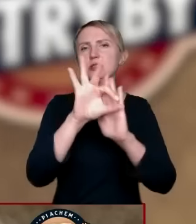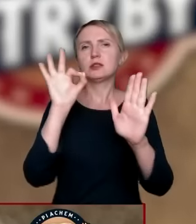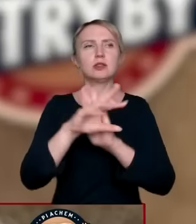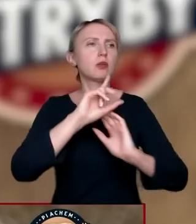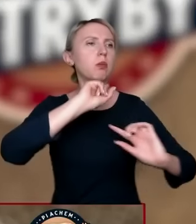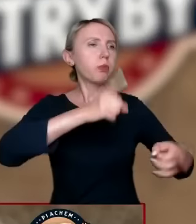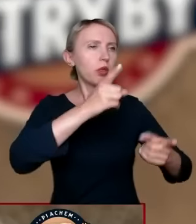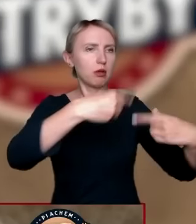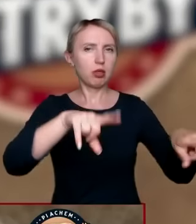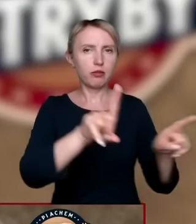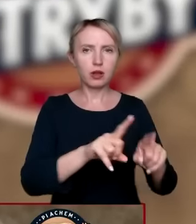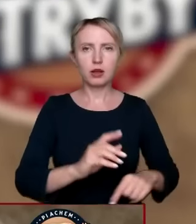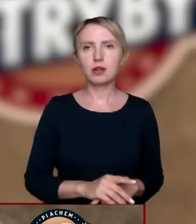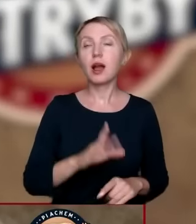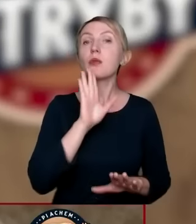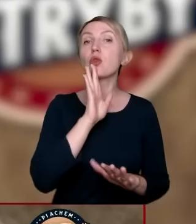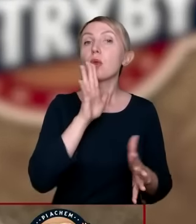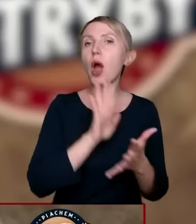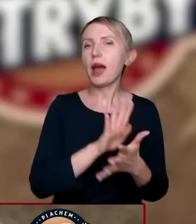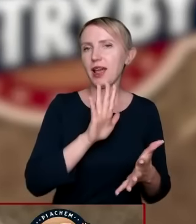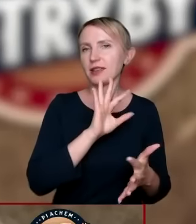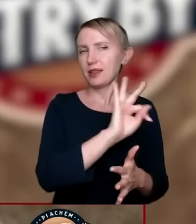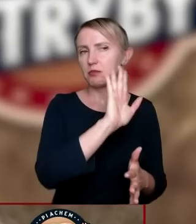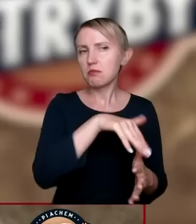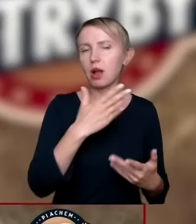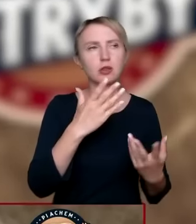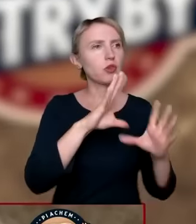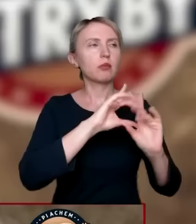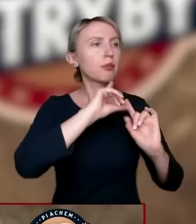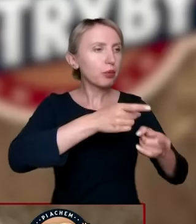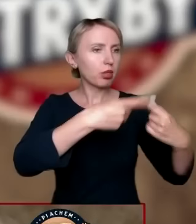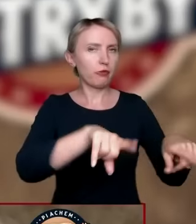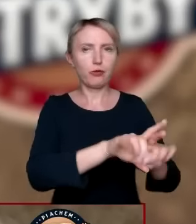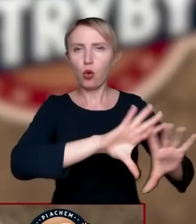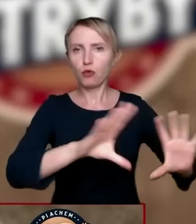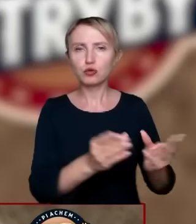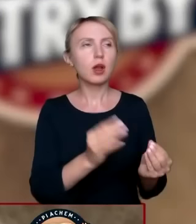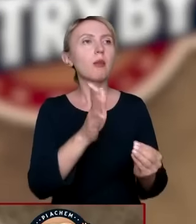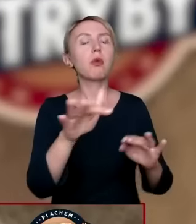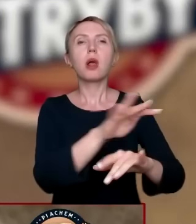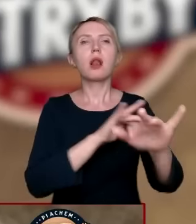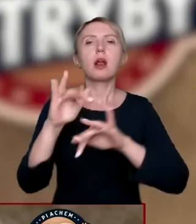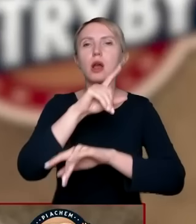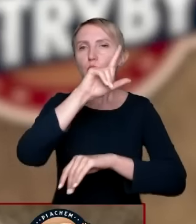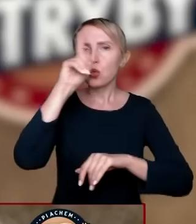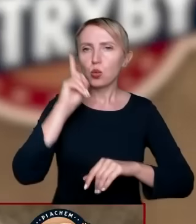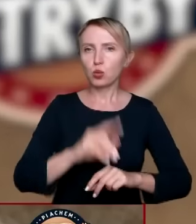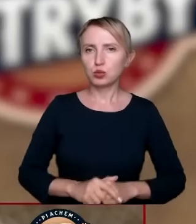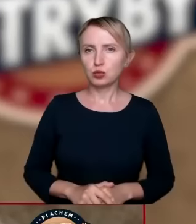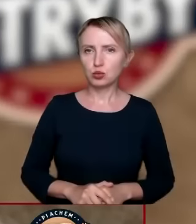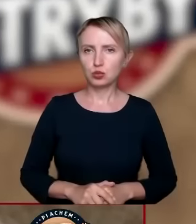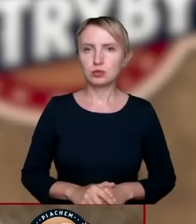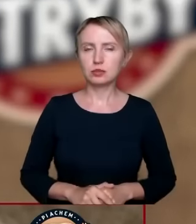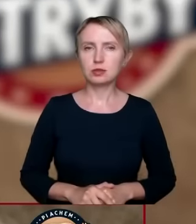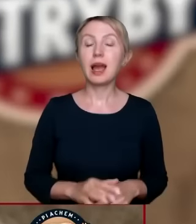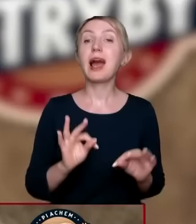charakter bardziej niż y niż zawód, który no właśnie wmawiają ludziom różne banialuki. I teraz jest taka